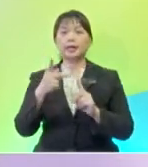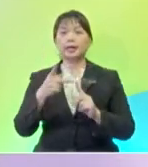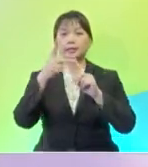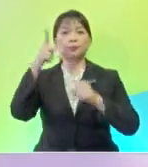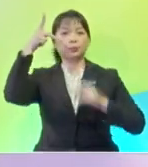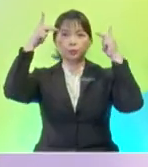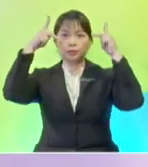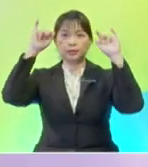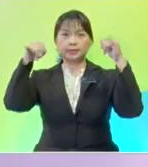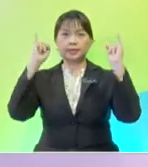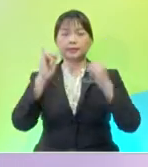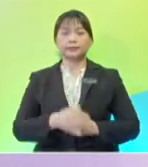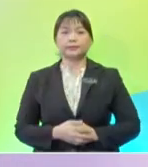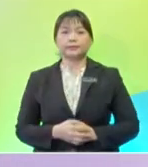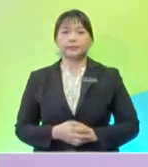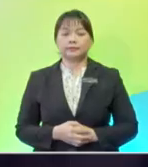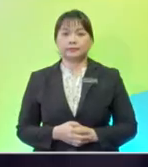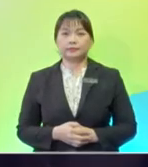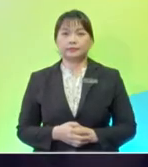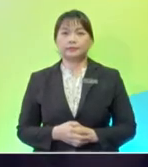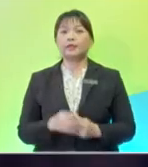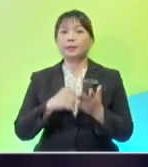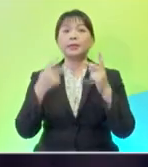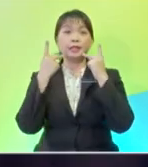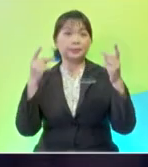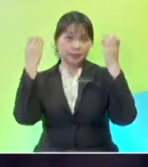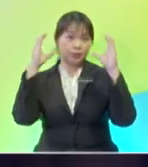82 Putrajaya terima